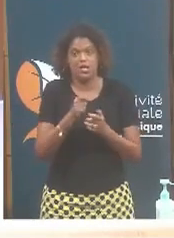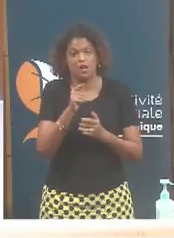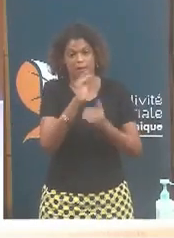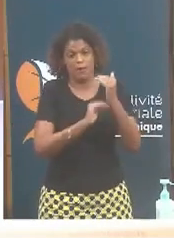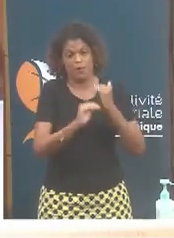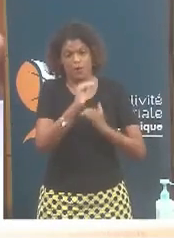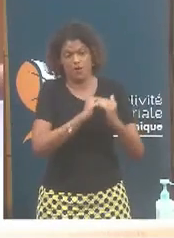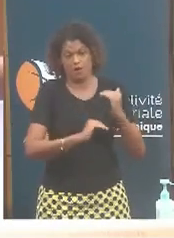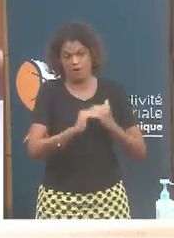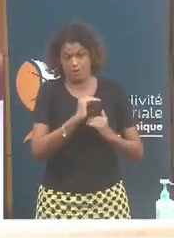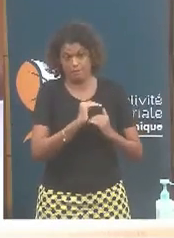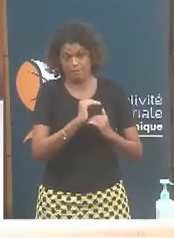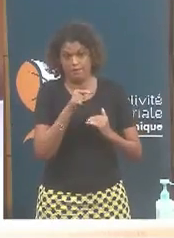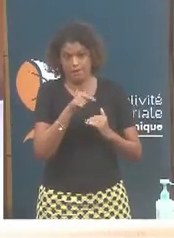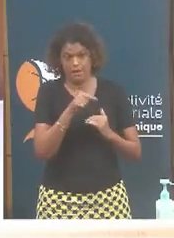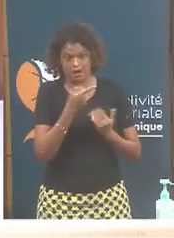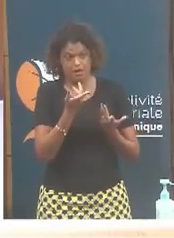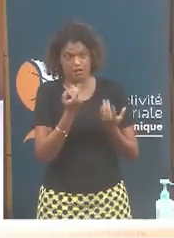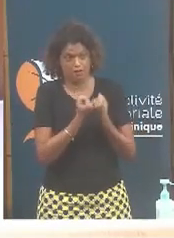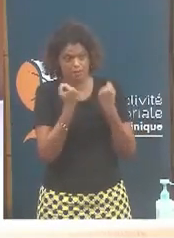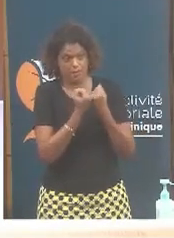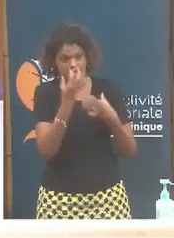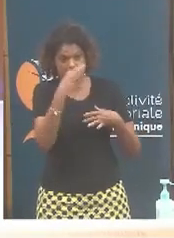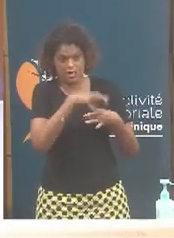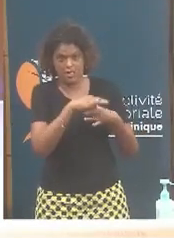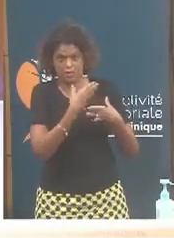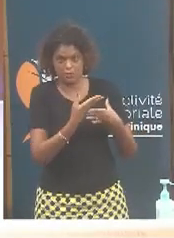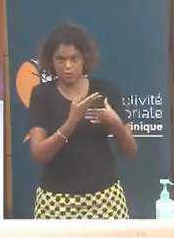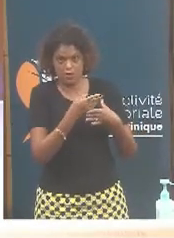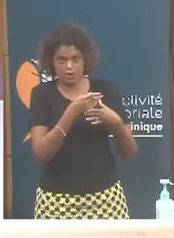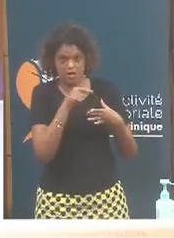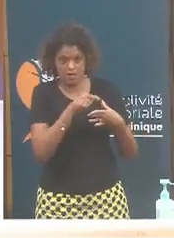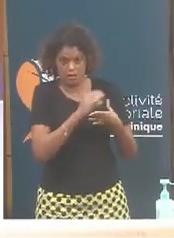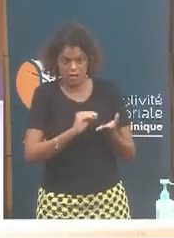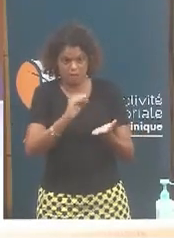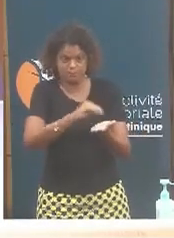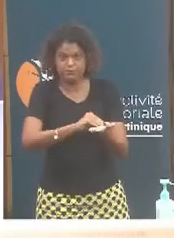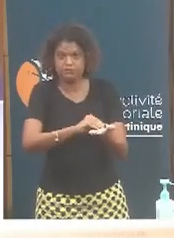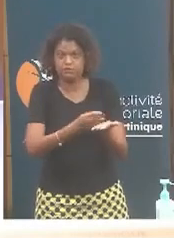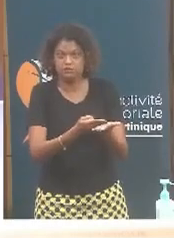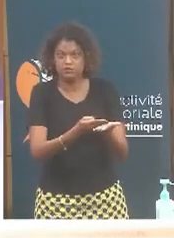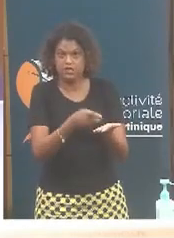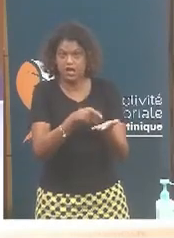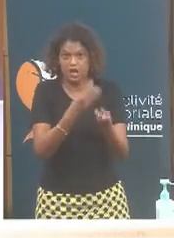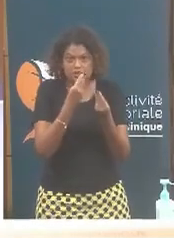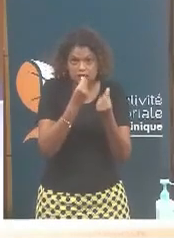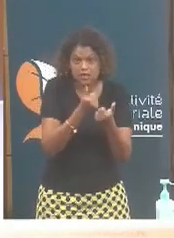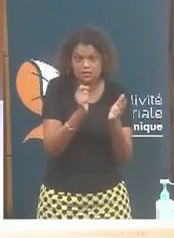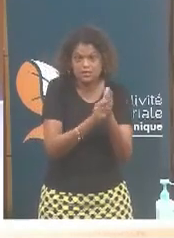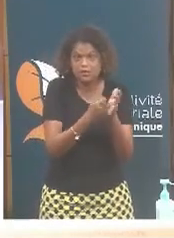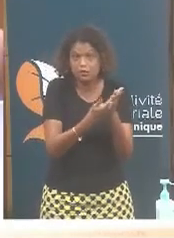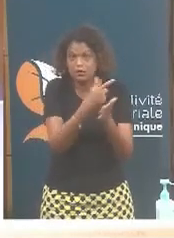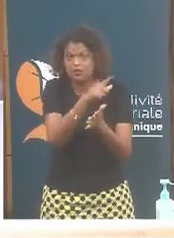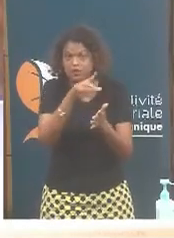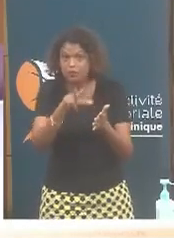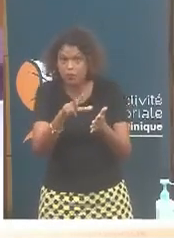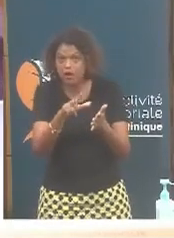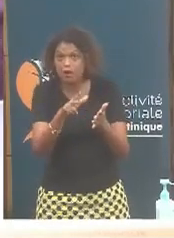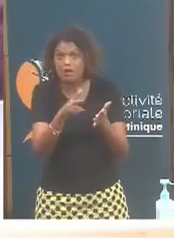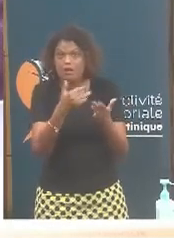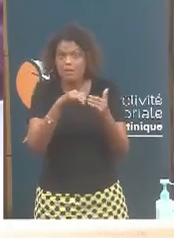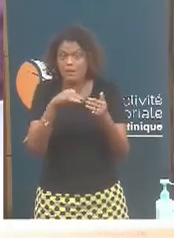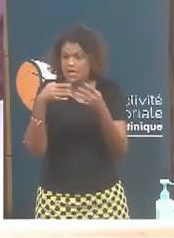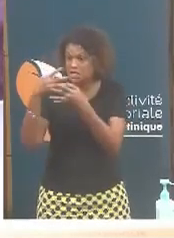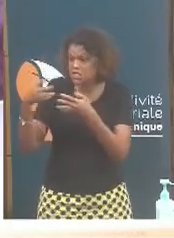qui était dans votre programme électoral. Et quand on le lit, on a l'impression que vous allez le réaliser en 2023. Mais c'est comme je n'ai pas chiffré, on ne sait pas si